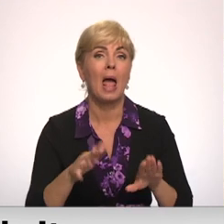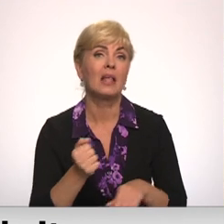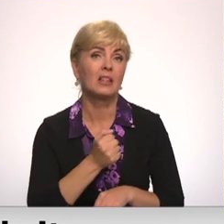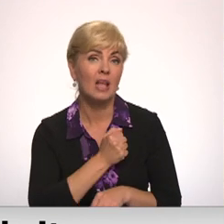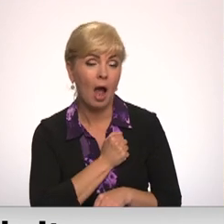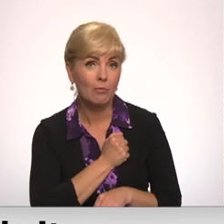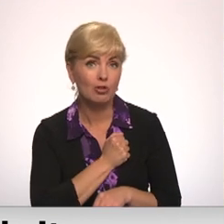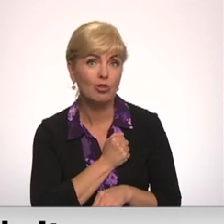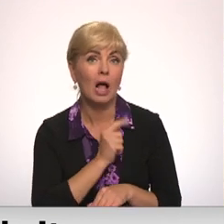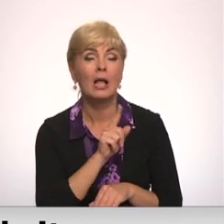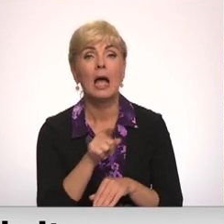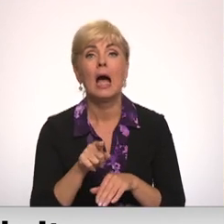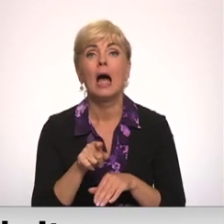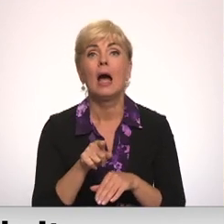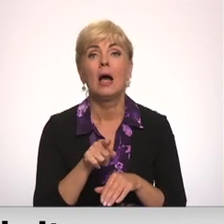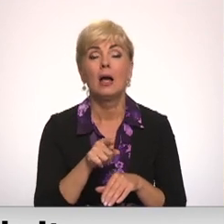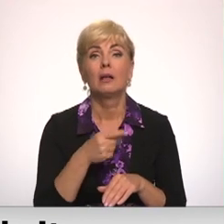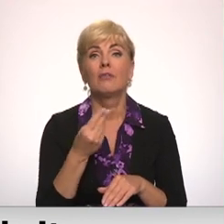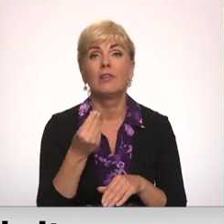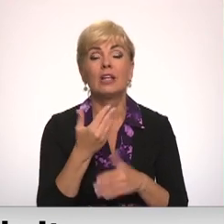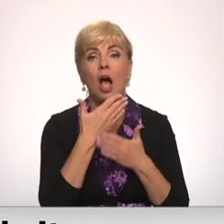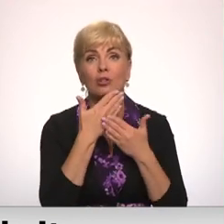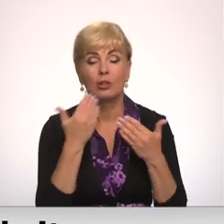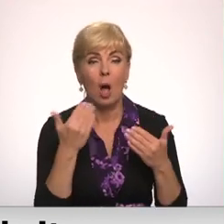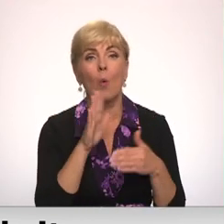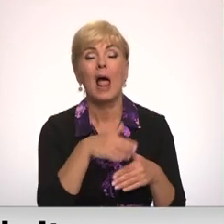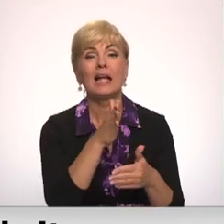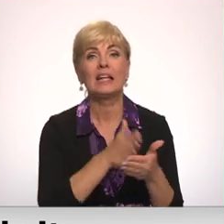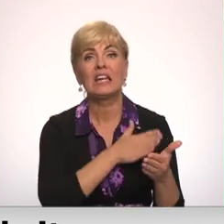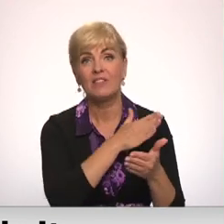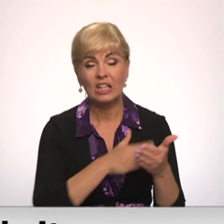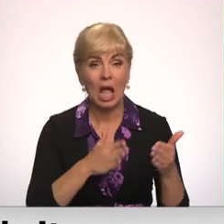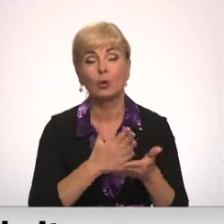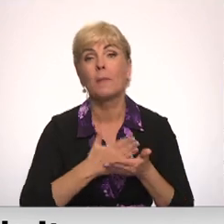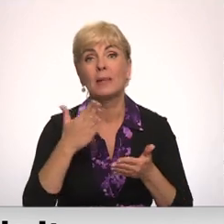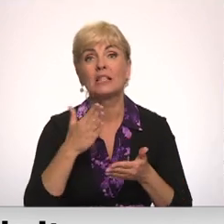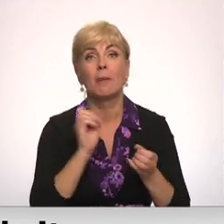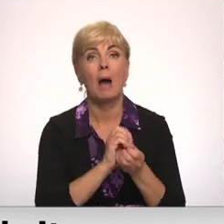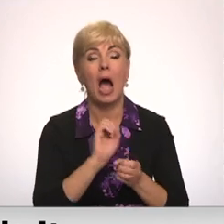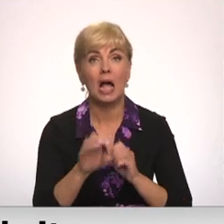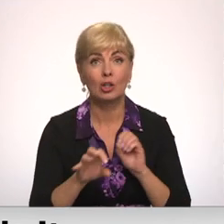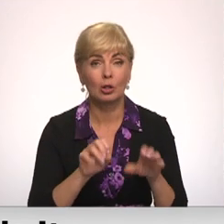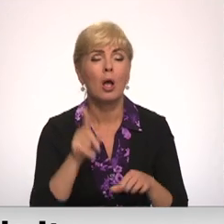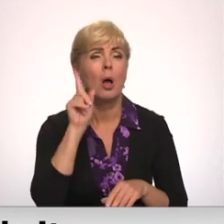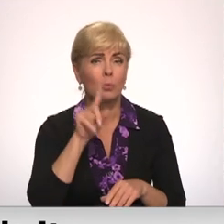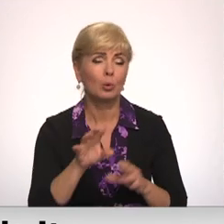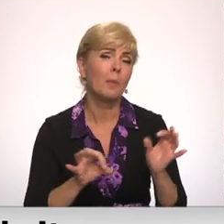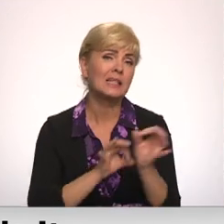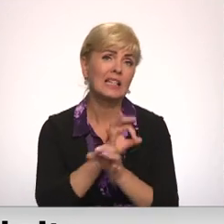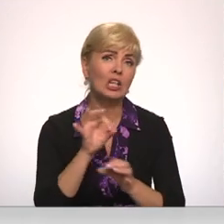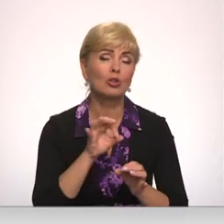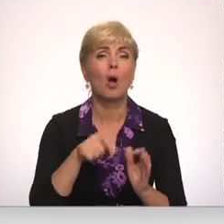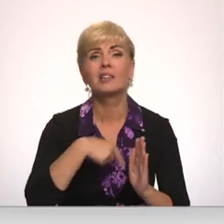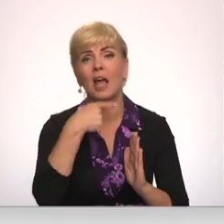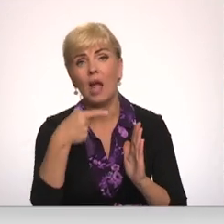neviena iestādes rīcībā nav finanšu līdzekļi, lai utilizētu šos bīstamos atkritumus. Tas noteikti ir diskutējums jautājums, un ja ir